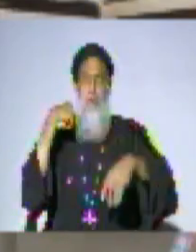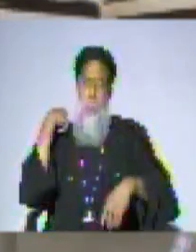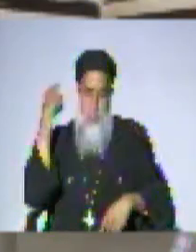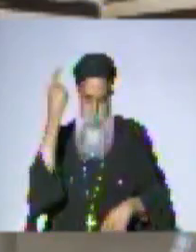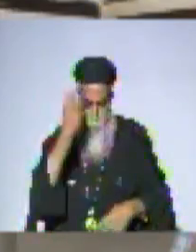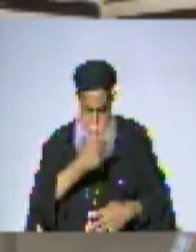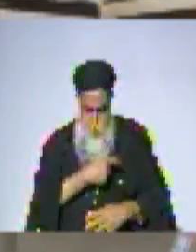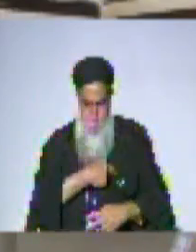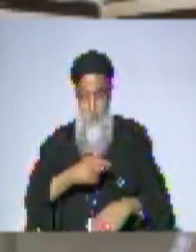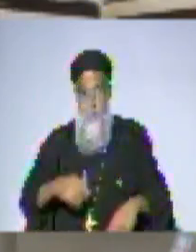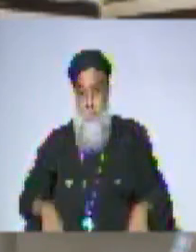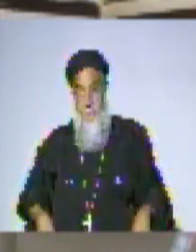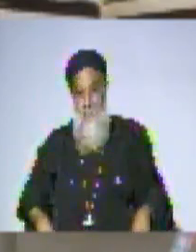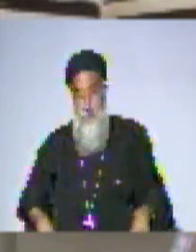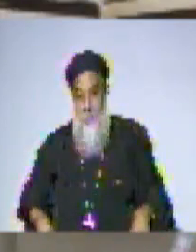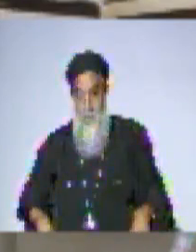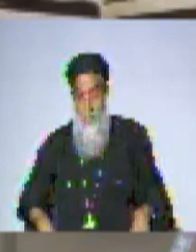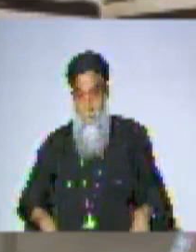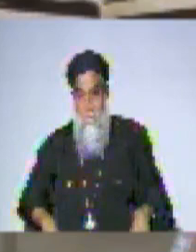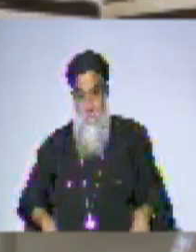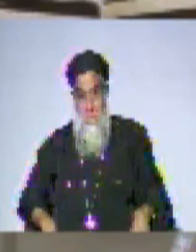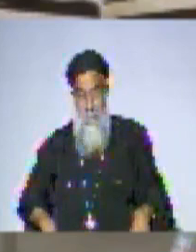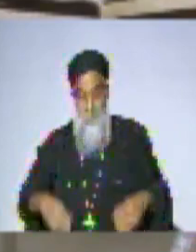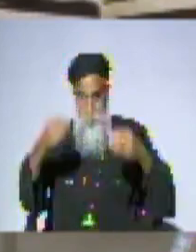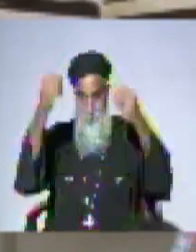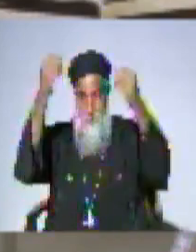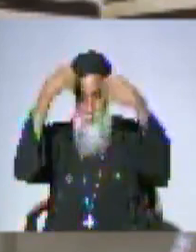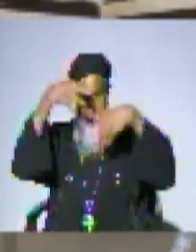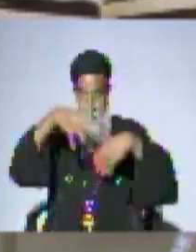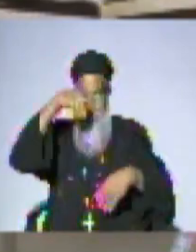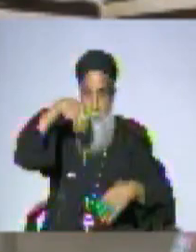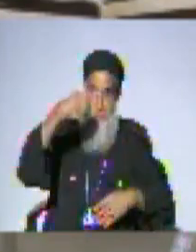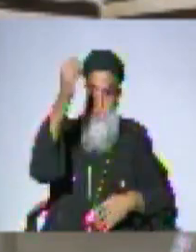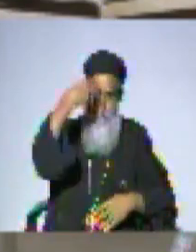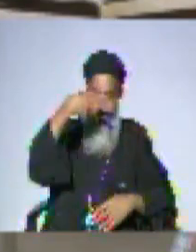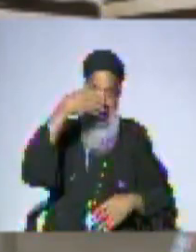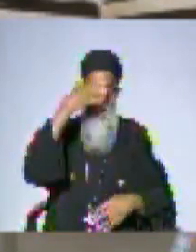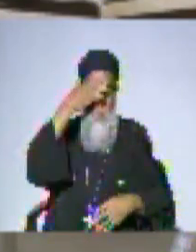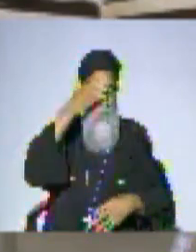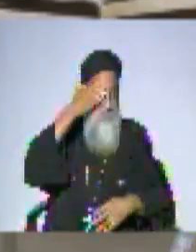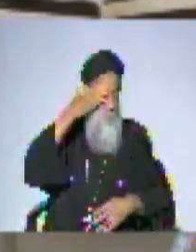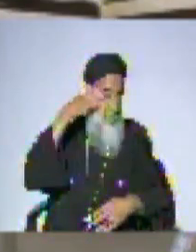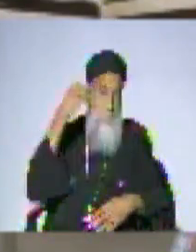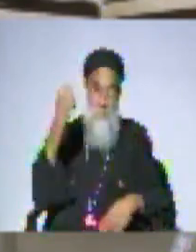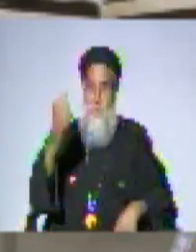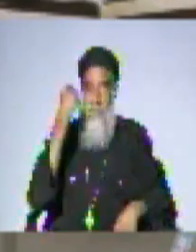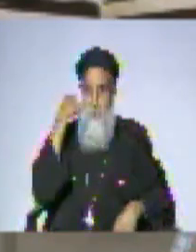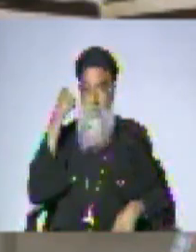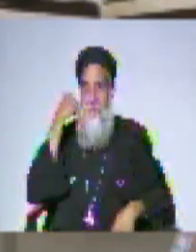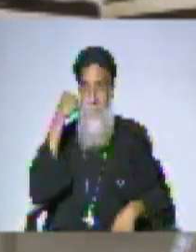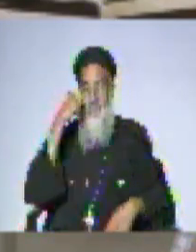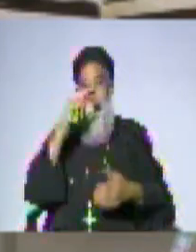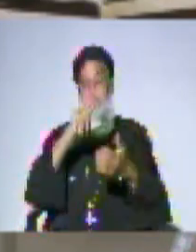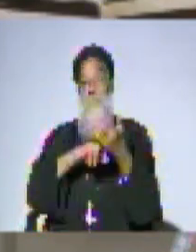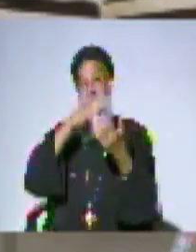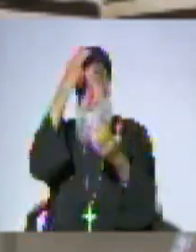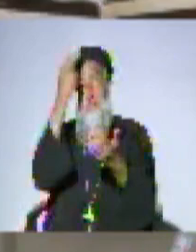فالإنسان المسبح بينال من الله قوة يقدر يغلب بها